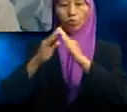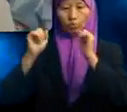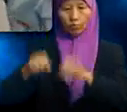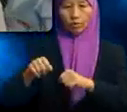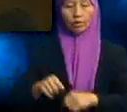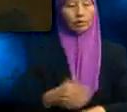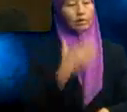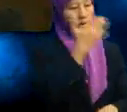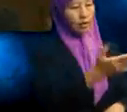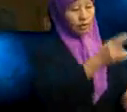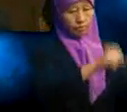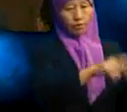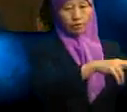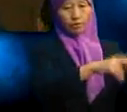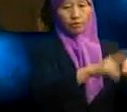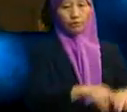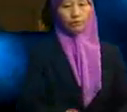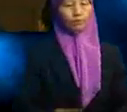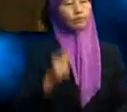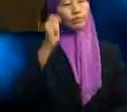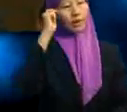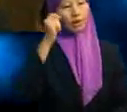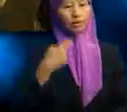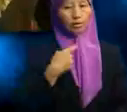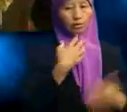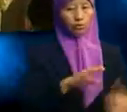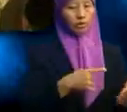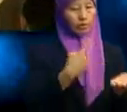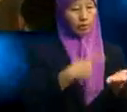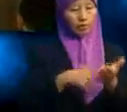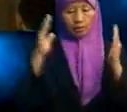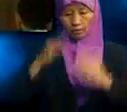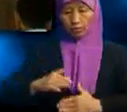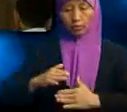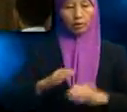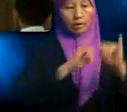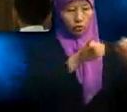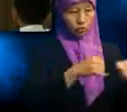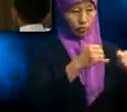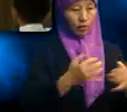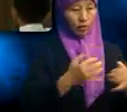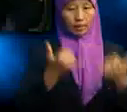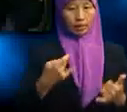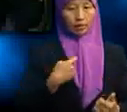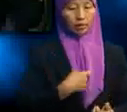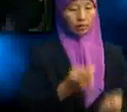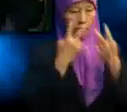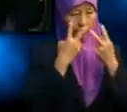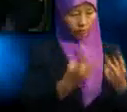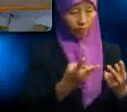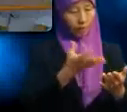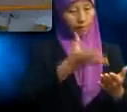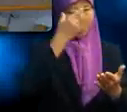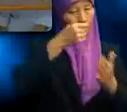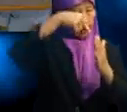Hei murid-murid, tadi kita sudah bincangkan tentang solat Jumaat. Sekarang, kita mahu meneliti dengan lebih